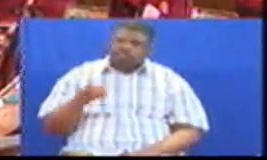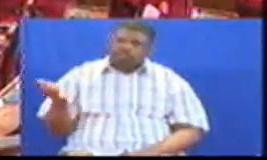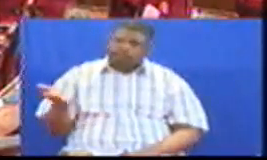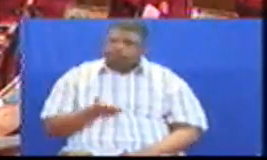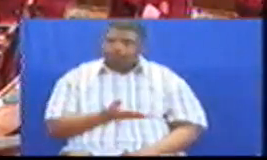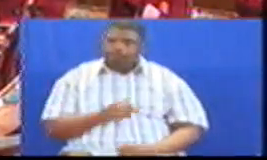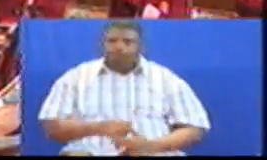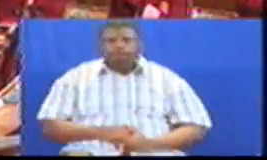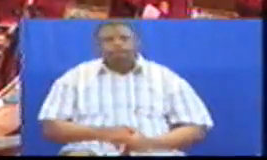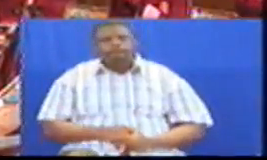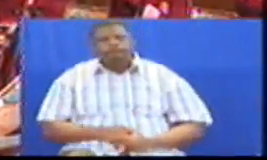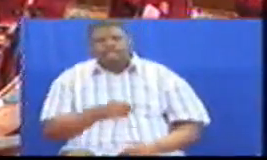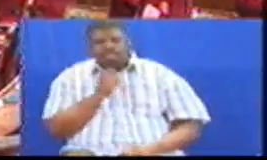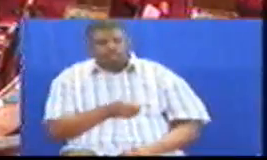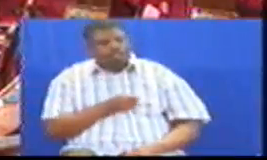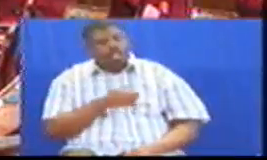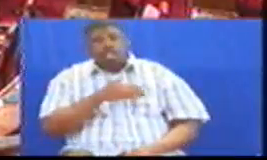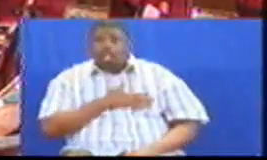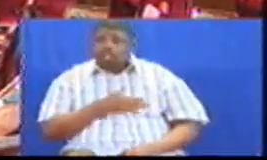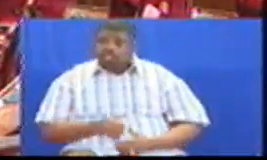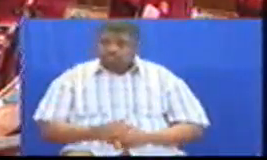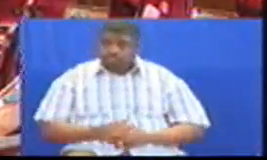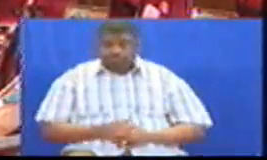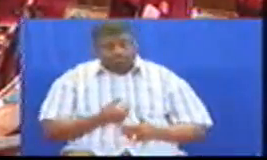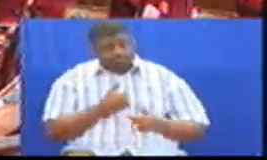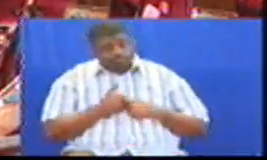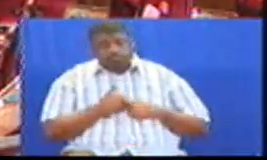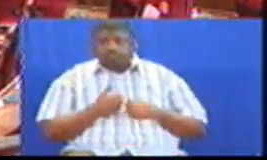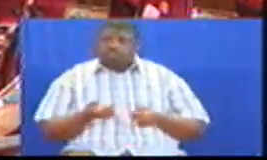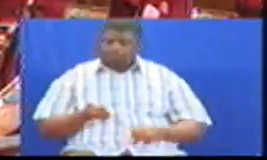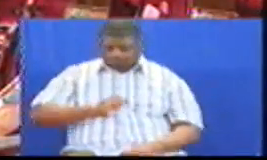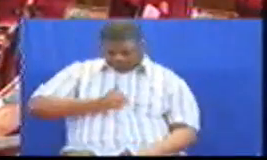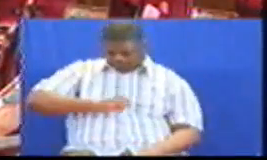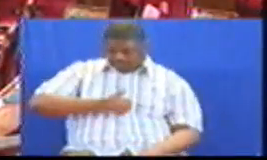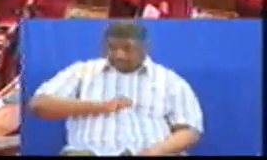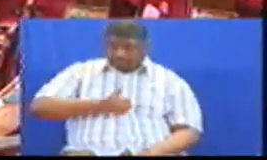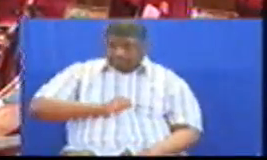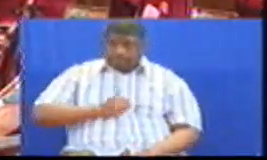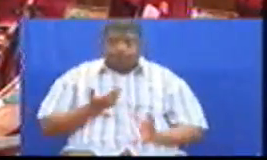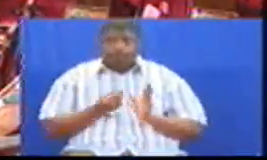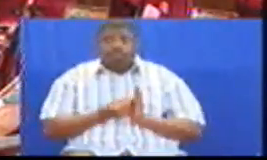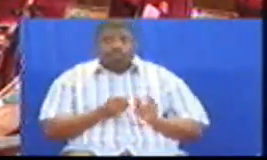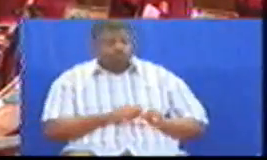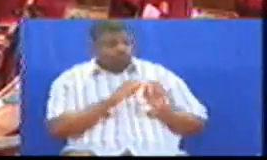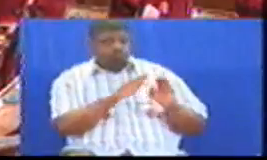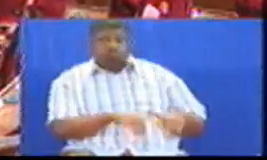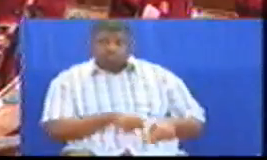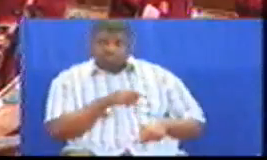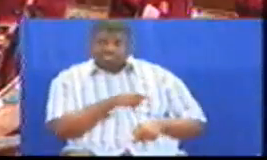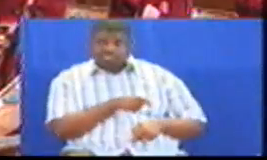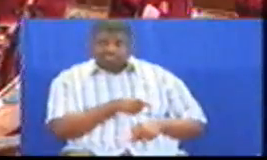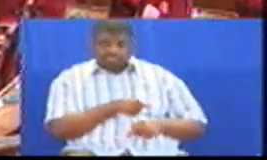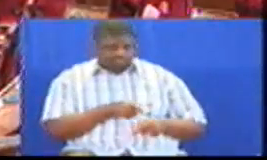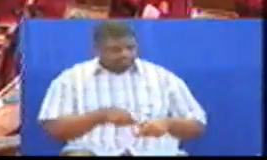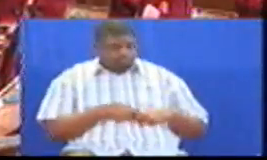Asante sana Mheshimiwa Spika. Na mimi kwa upande wangu binafsi pamoja na kwamba pongezi nyingi tumetoa kupitia